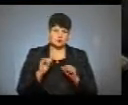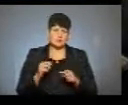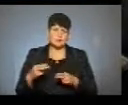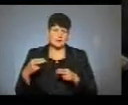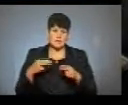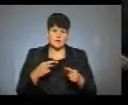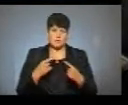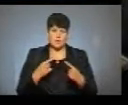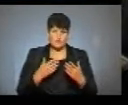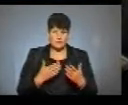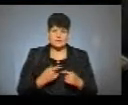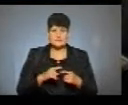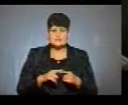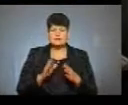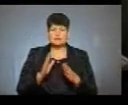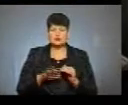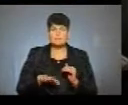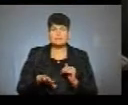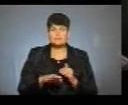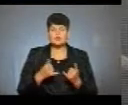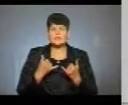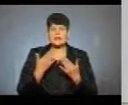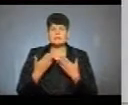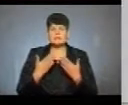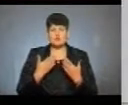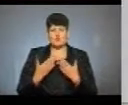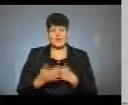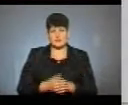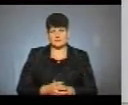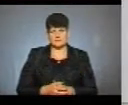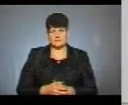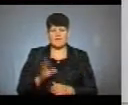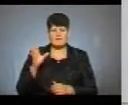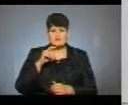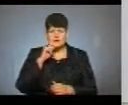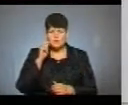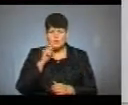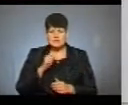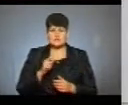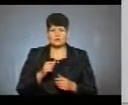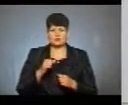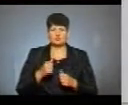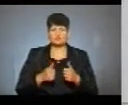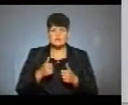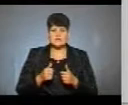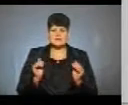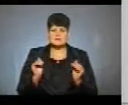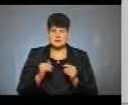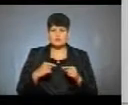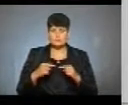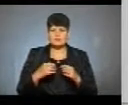там поговорити. Це буде своєрідна платформа для спілкування. У всеукраїнському турнірі з міні-футболу